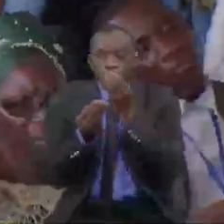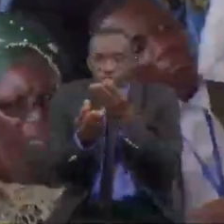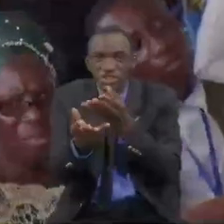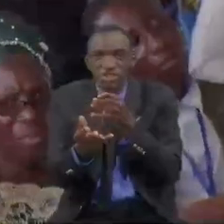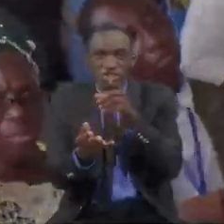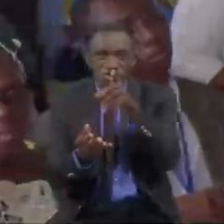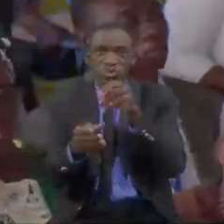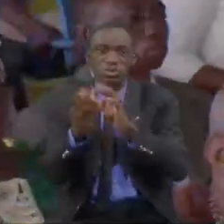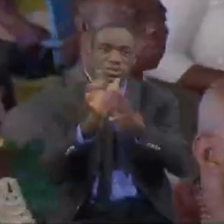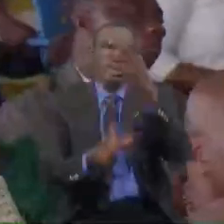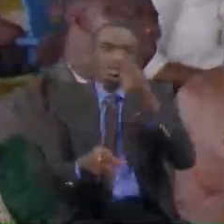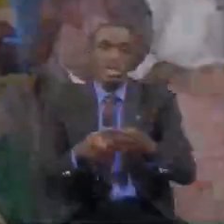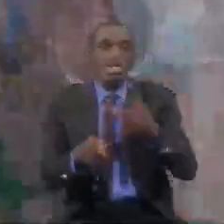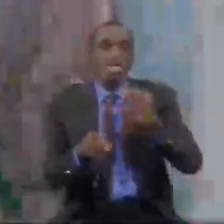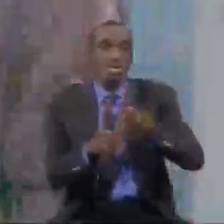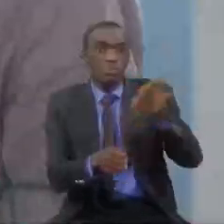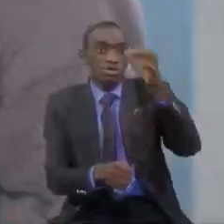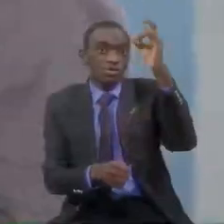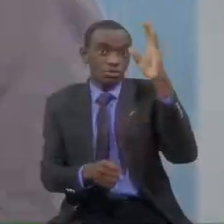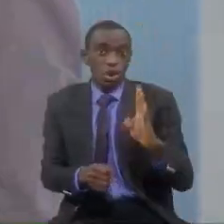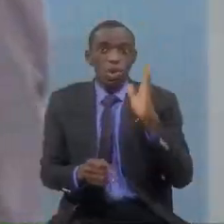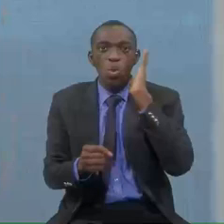Je dis que l'Esprit vous nourrisse.